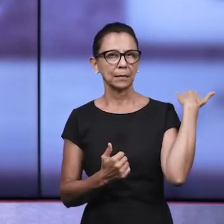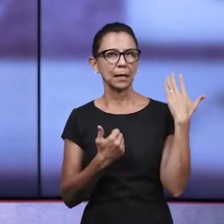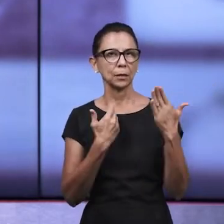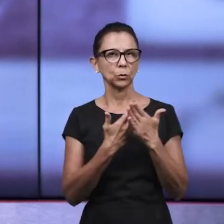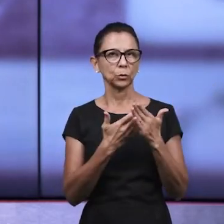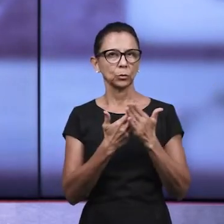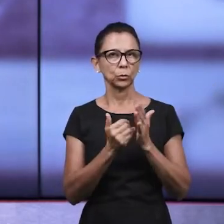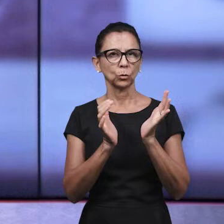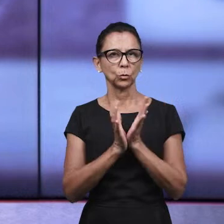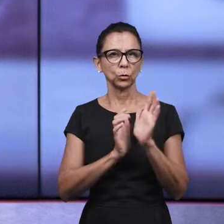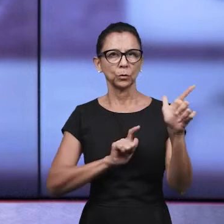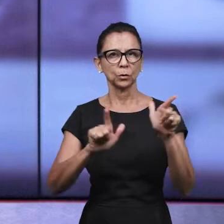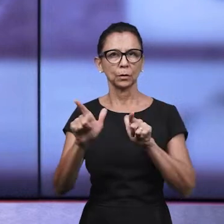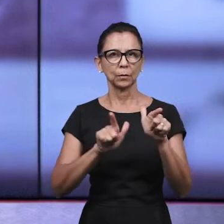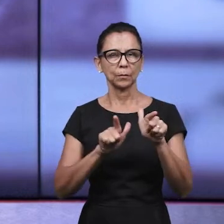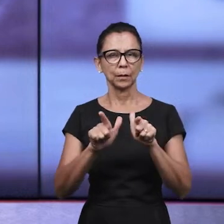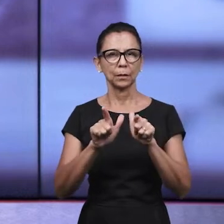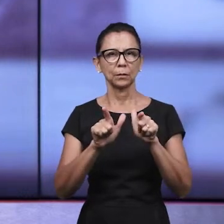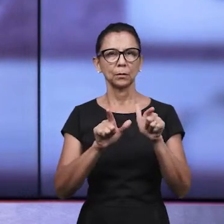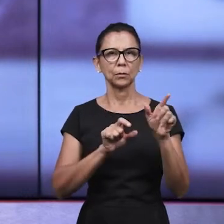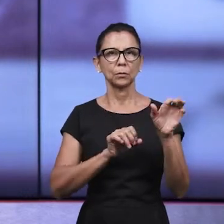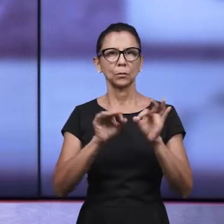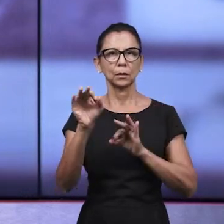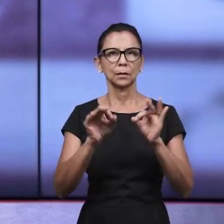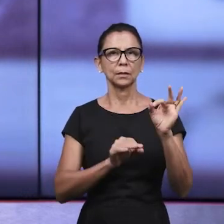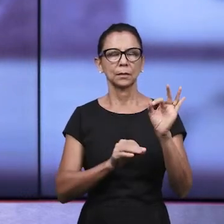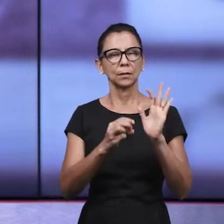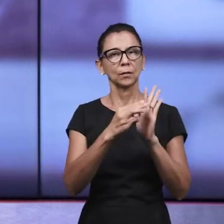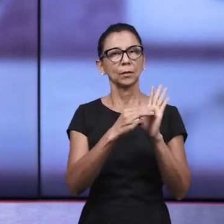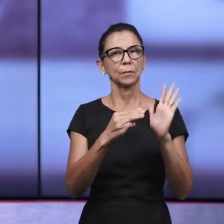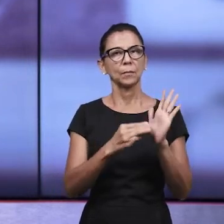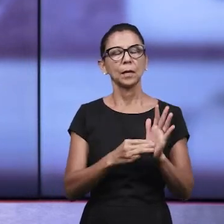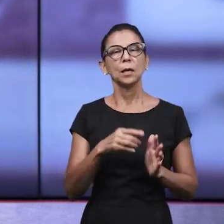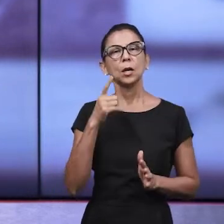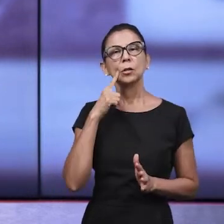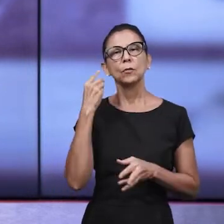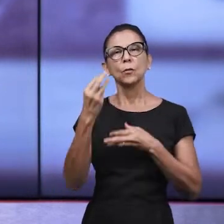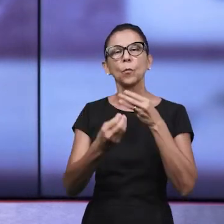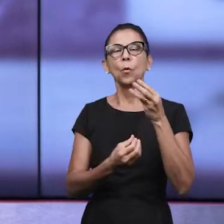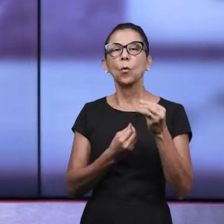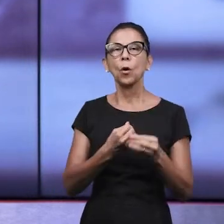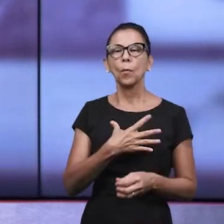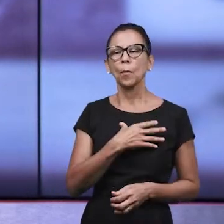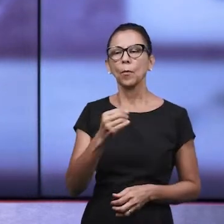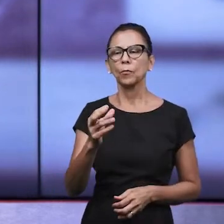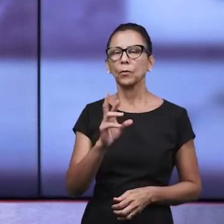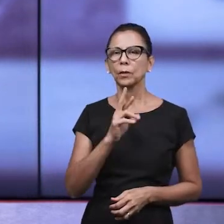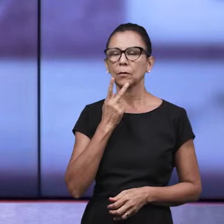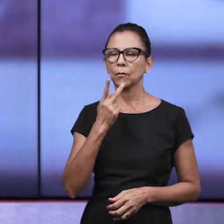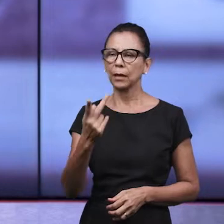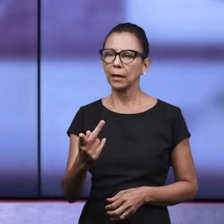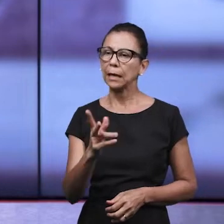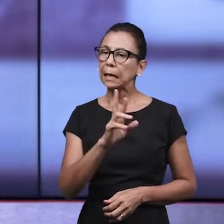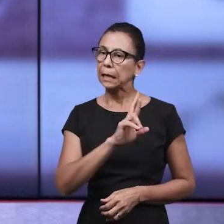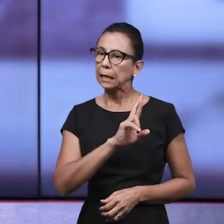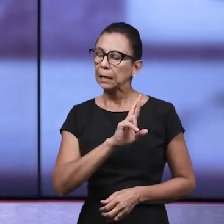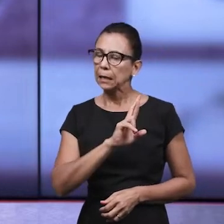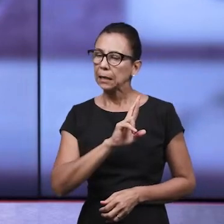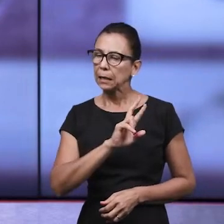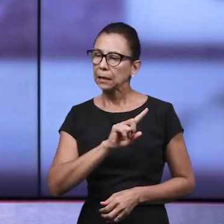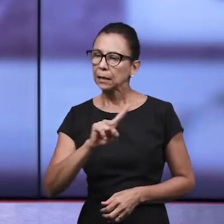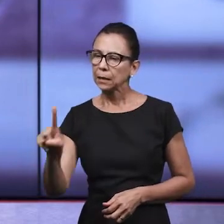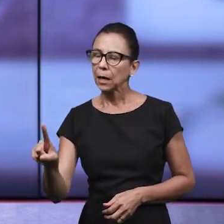volet organisation et méthode, nous avons parlé sur les contributions euh, de l'humain dans la formation